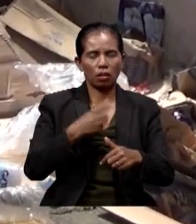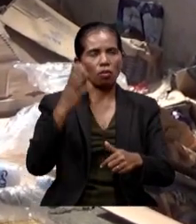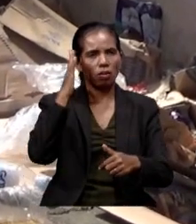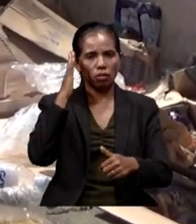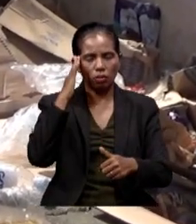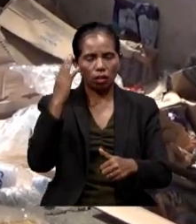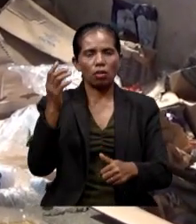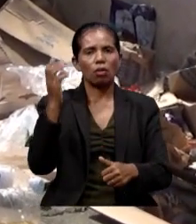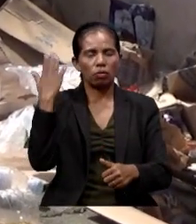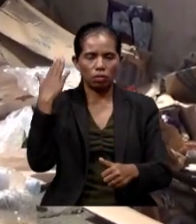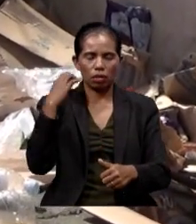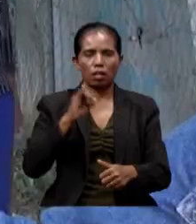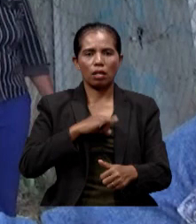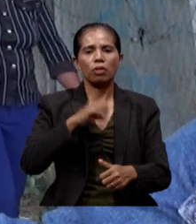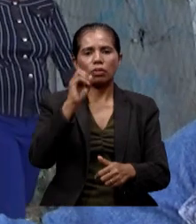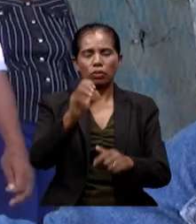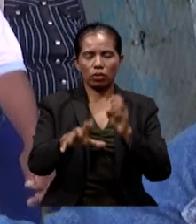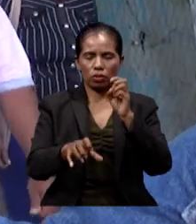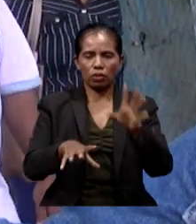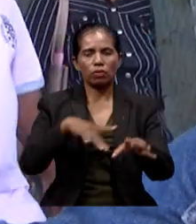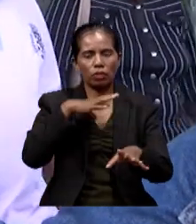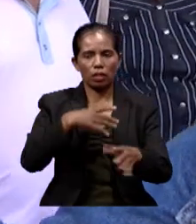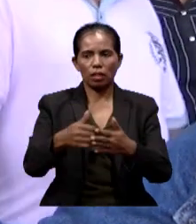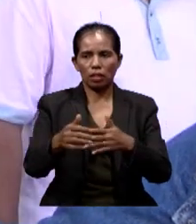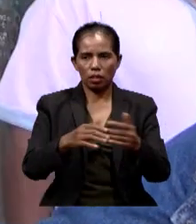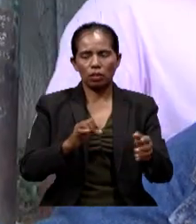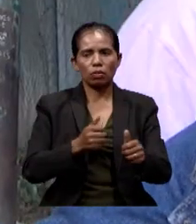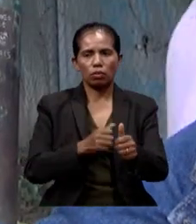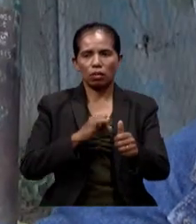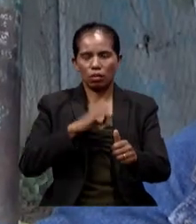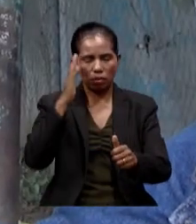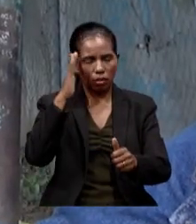arbiru antuir hau nih hanoi nurar zoveng ida ida nih ladu